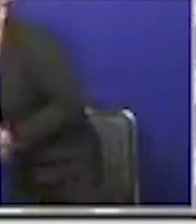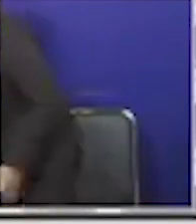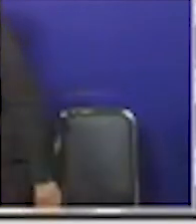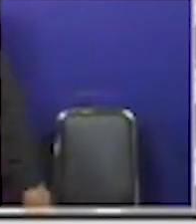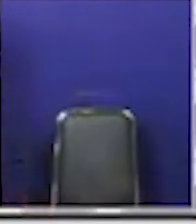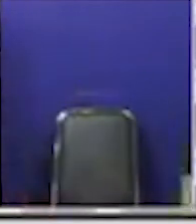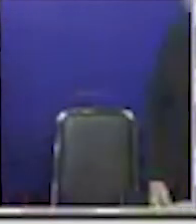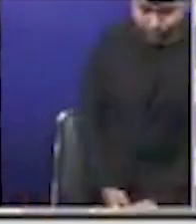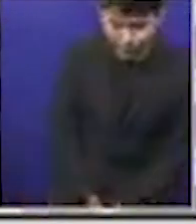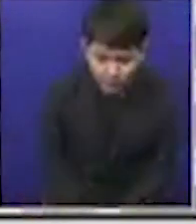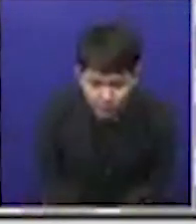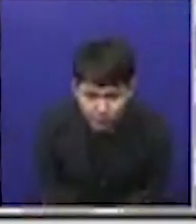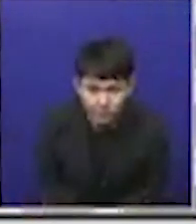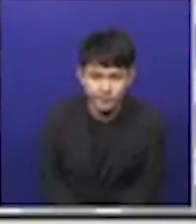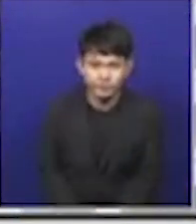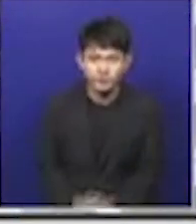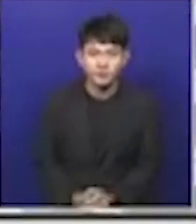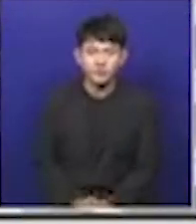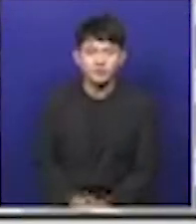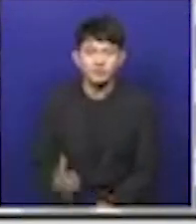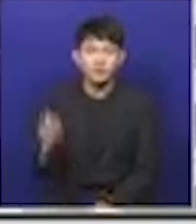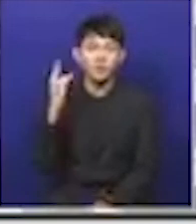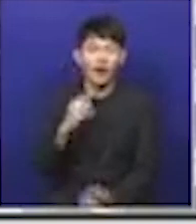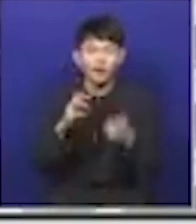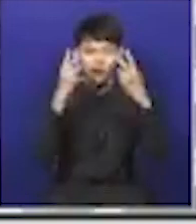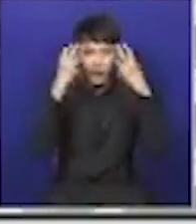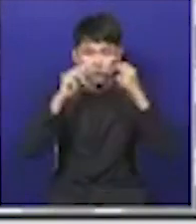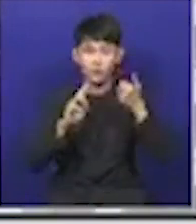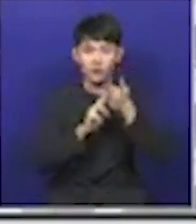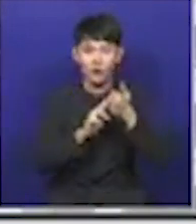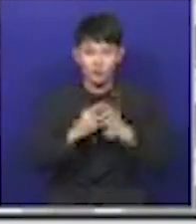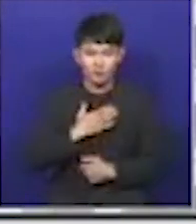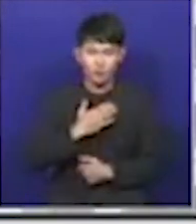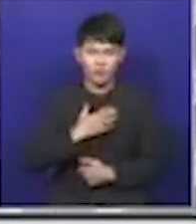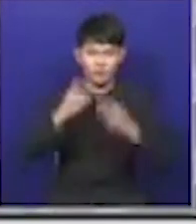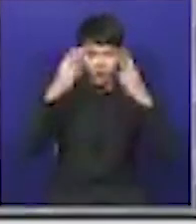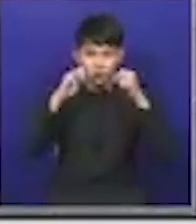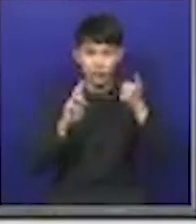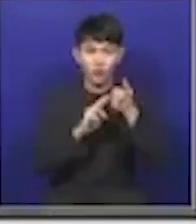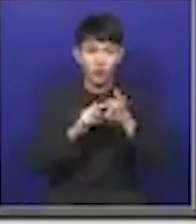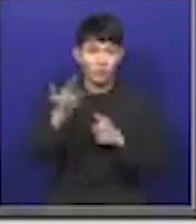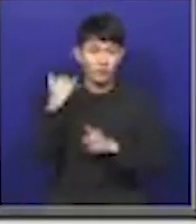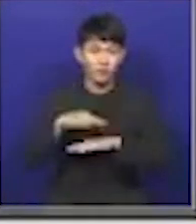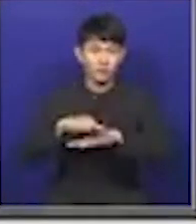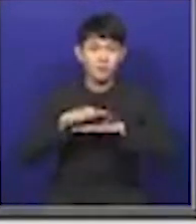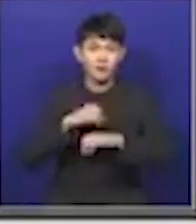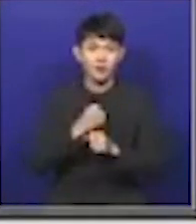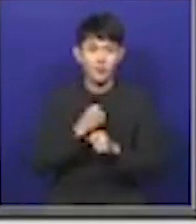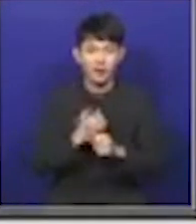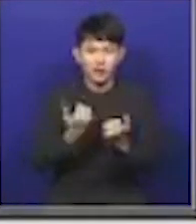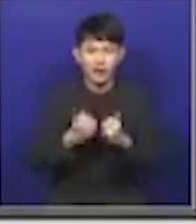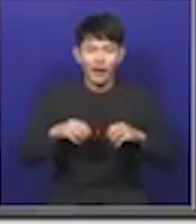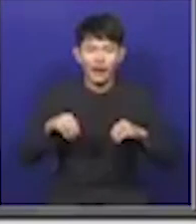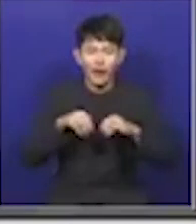เมื่อวานฮะมีรองนายกกับรัฐมนตรีพาณิชย์ออกมาบอกว่าผมก็เคยไปรองนายกกับรัฐมนตรีพาณิชย์มาก่อนนะทุเรียนกำลังจะออก